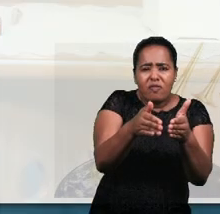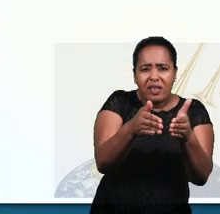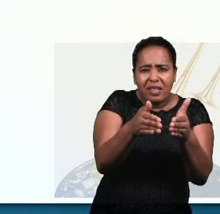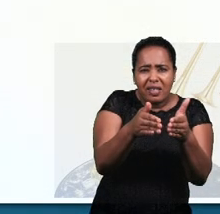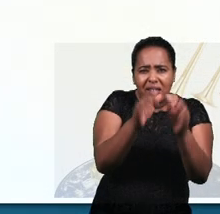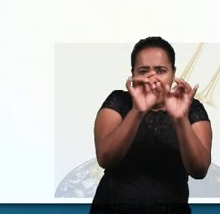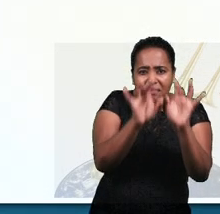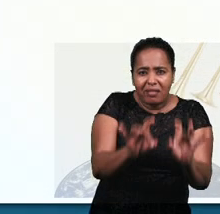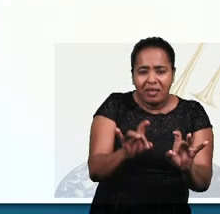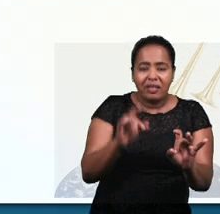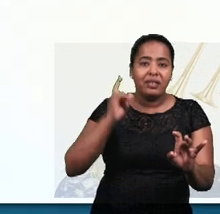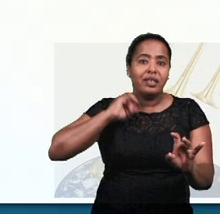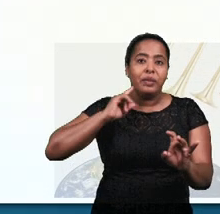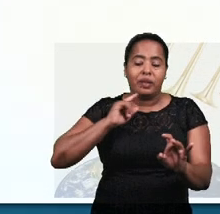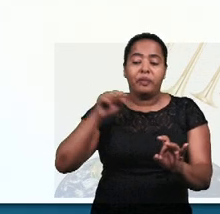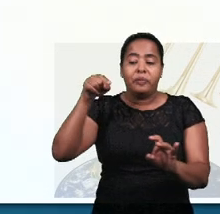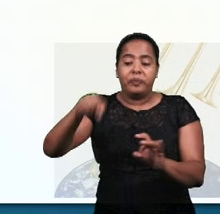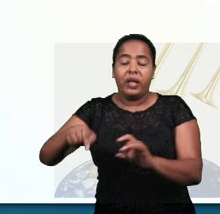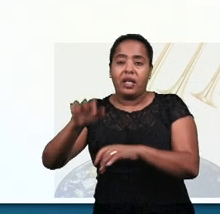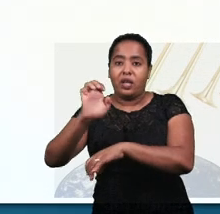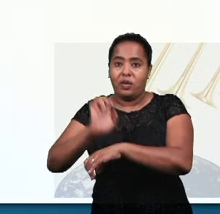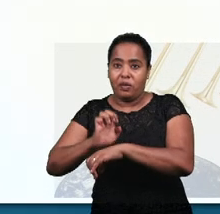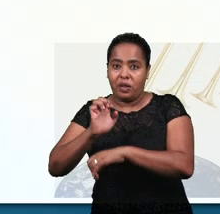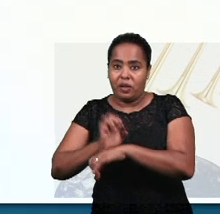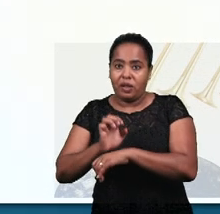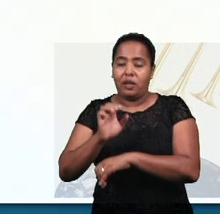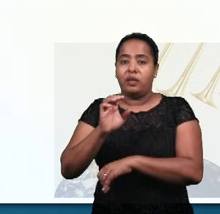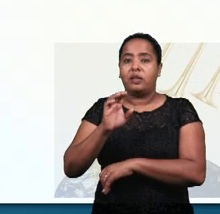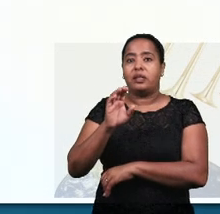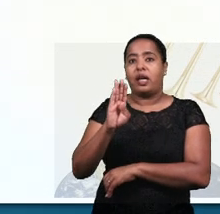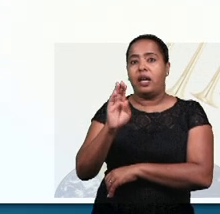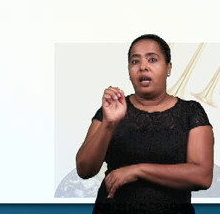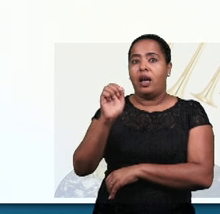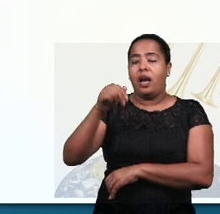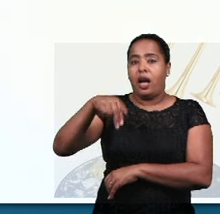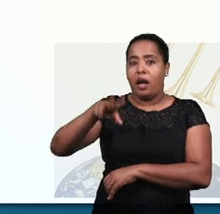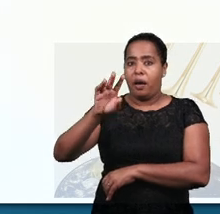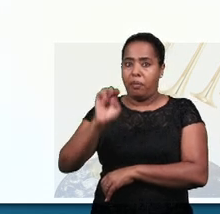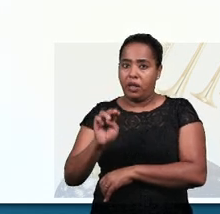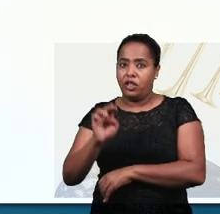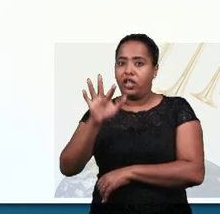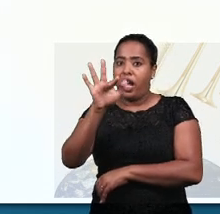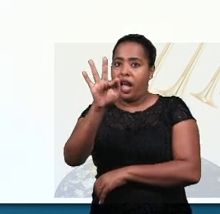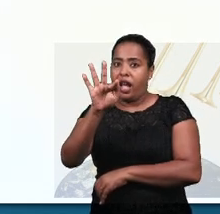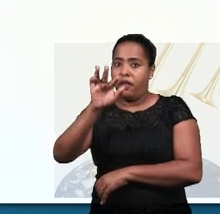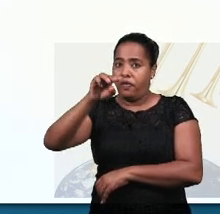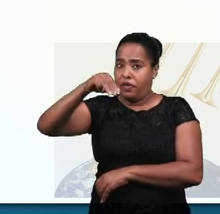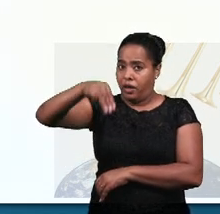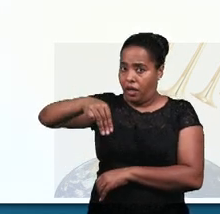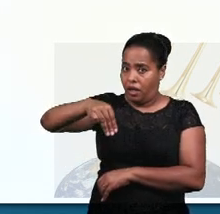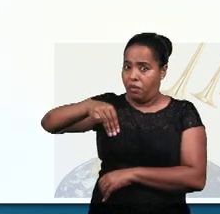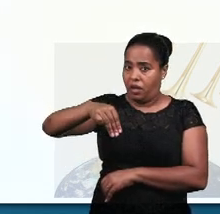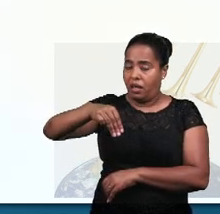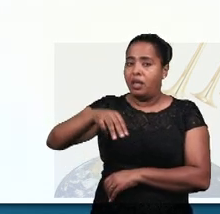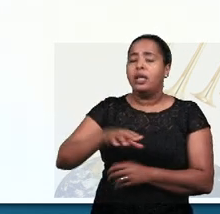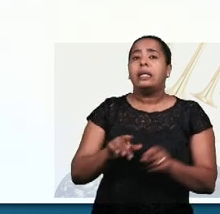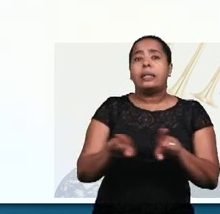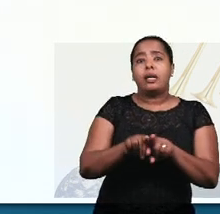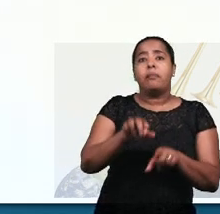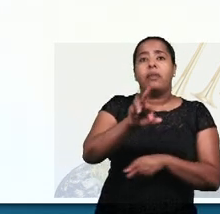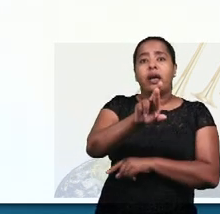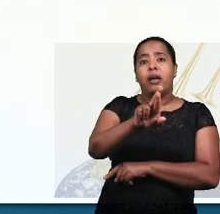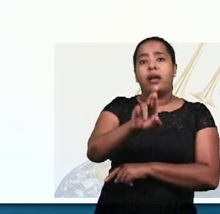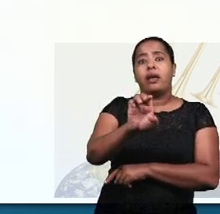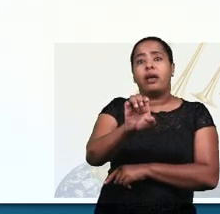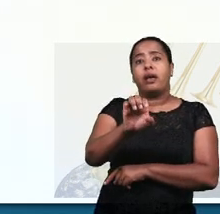Minas Gerais. Dans l'État du Espírito Santo, nous avons la bande FM, c'est 94.9, et la station